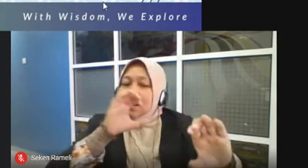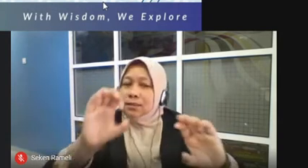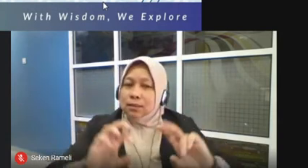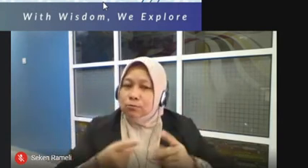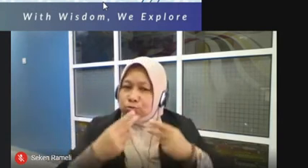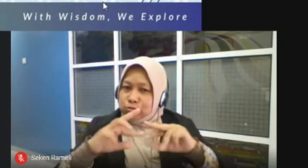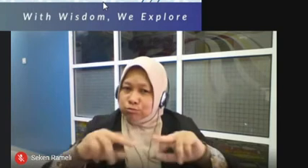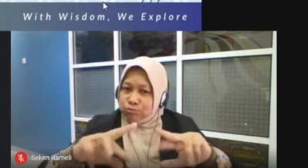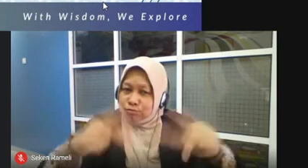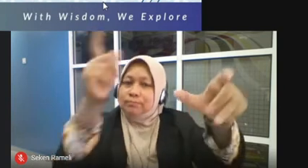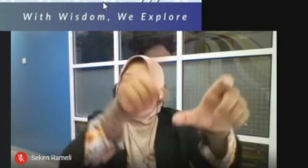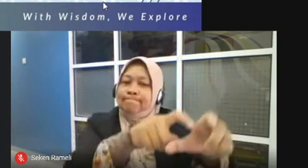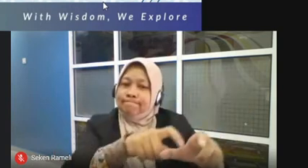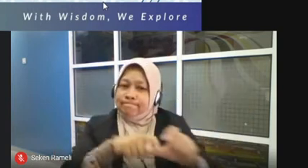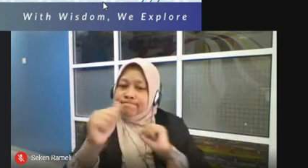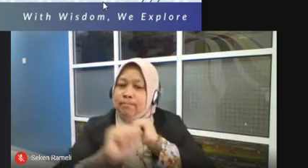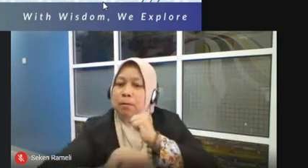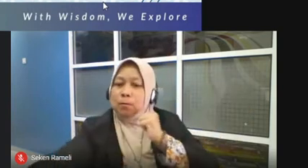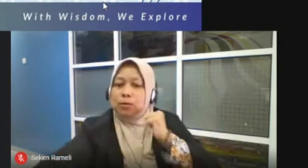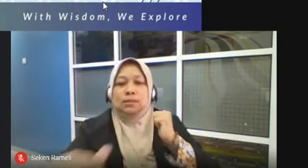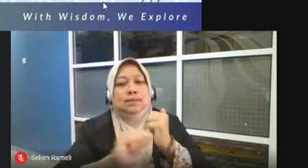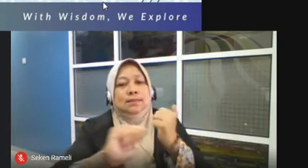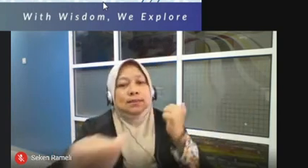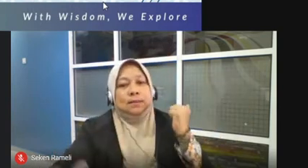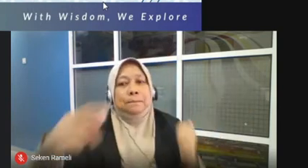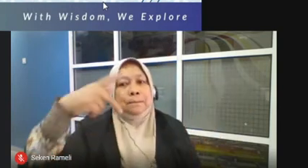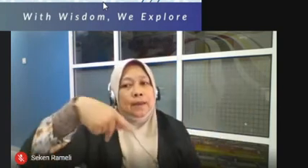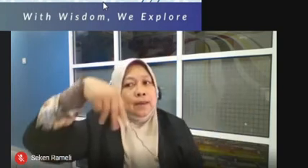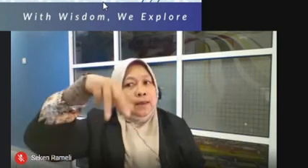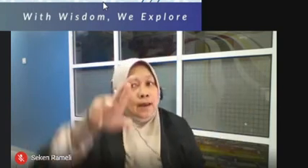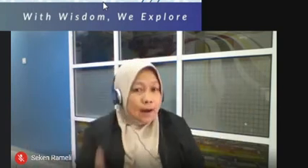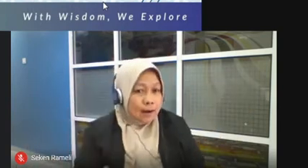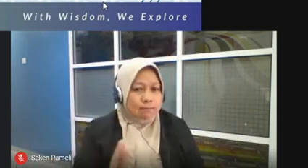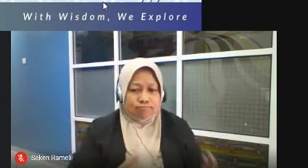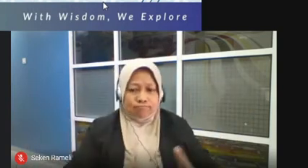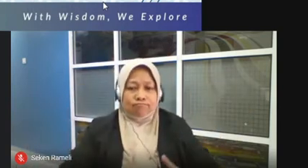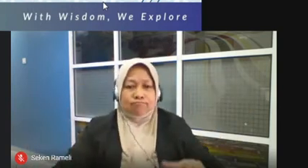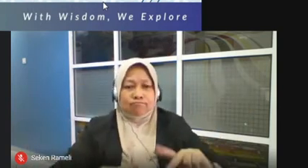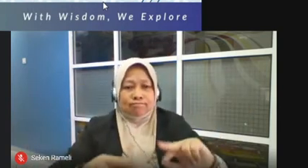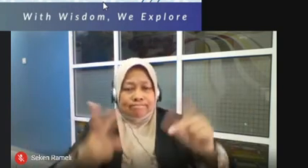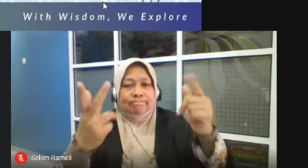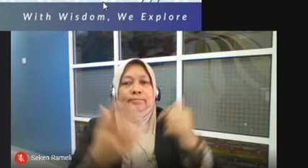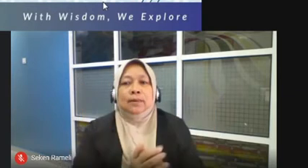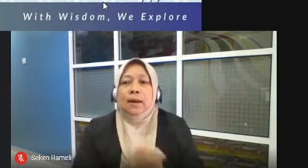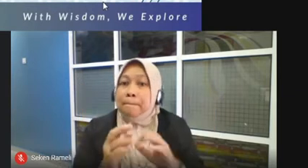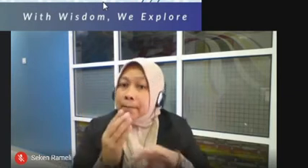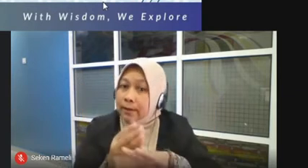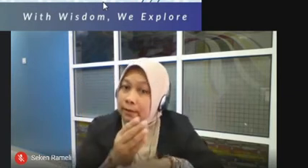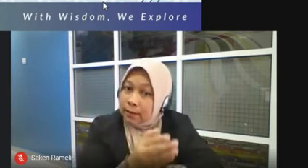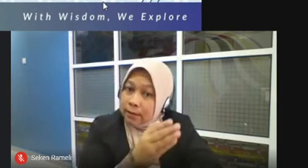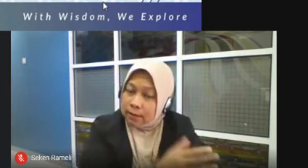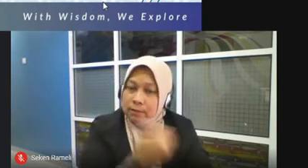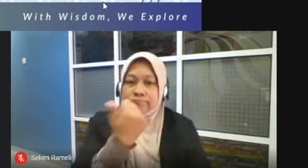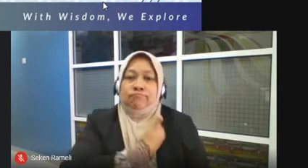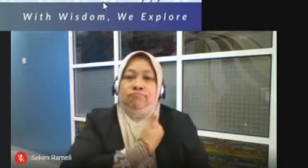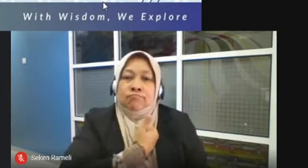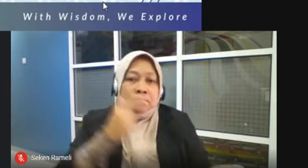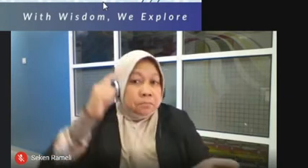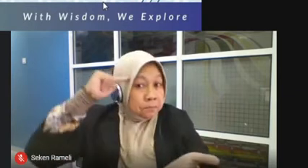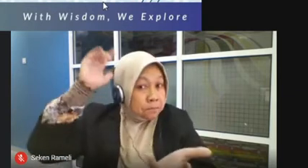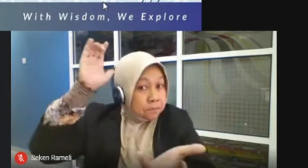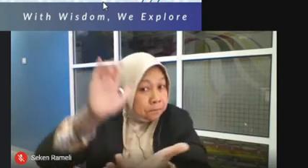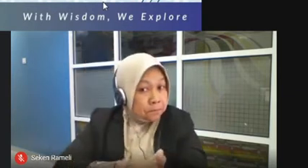kita punya public relation, kita panggil PR, tingkatkan PR kita, meningkatkan self-confidence kita